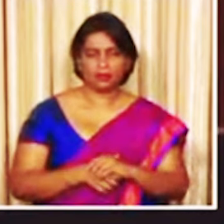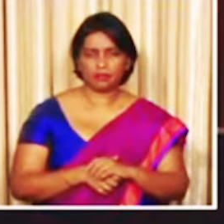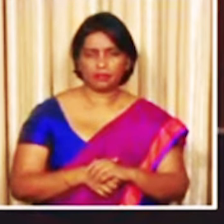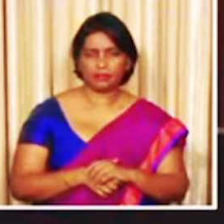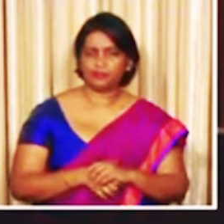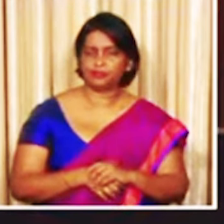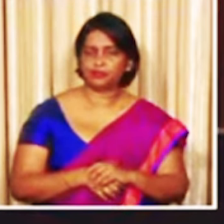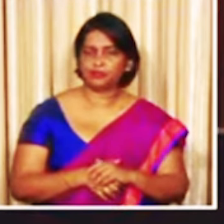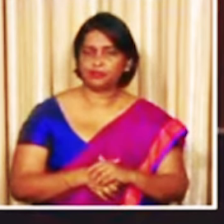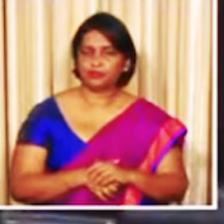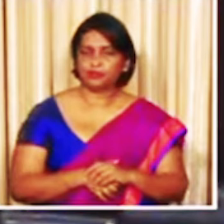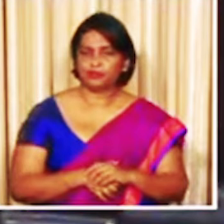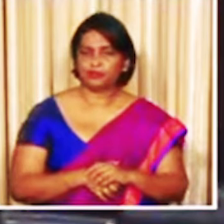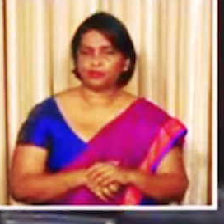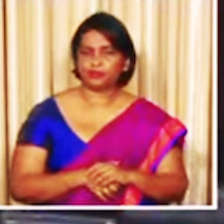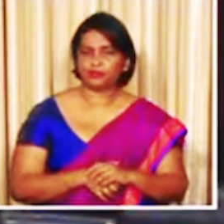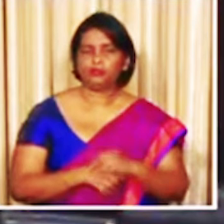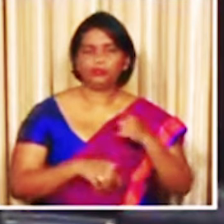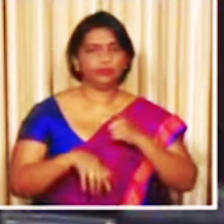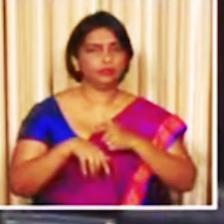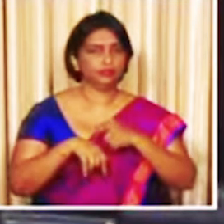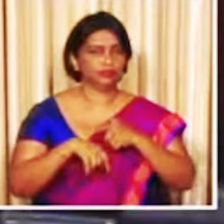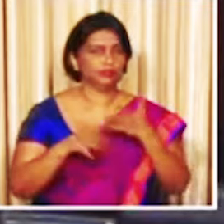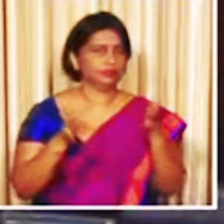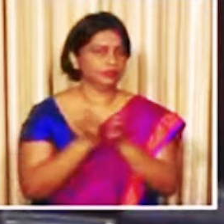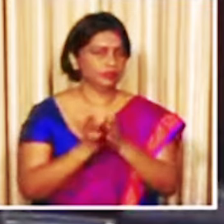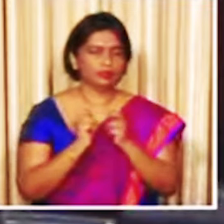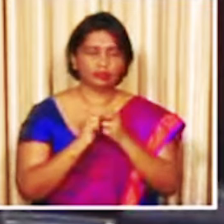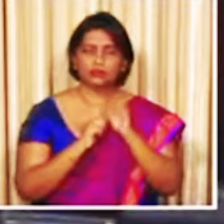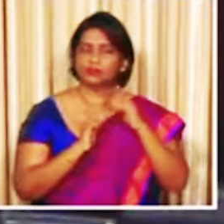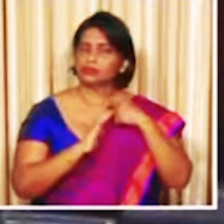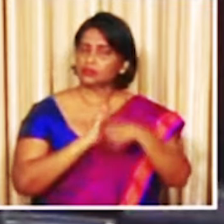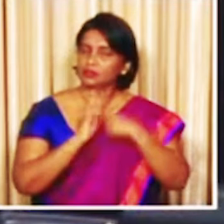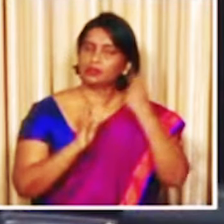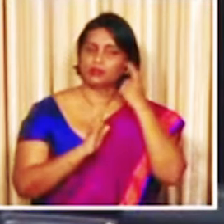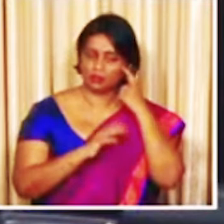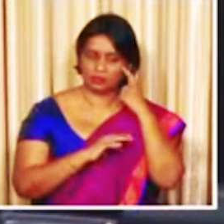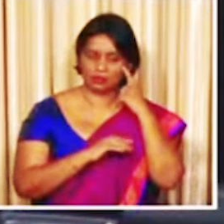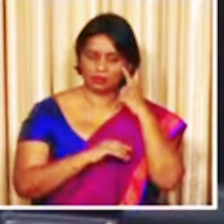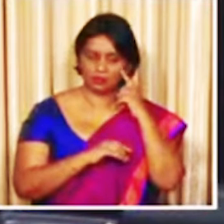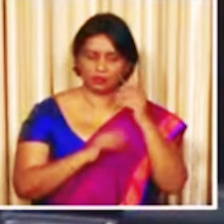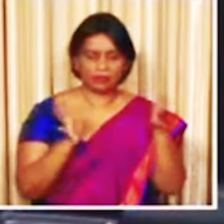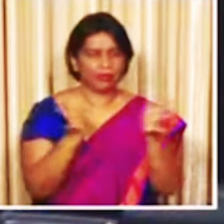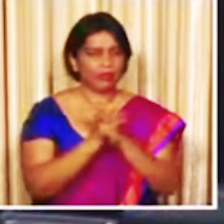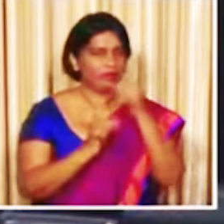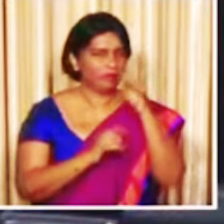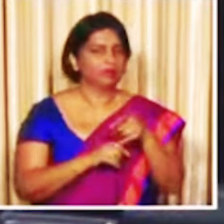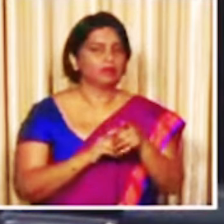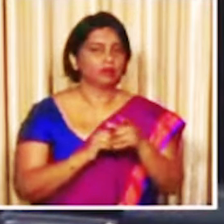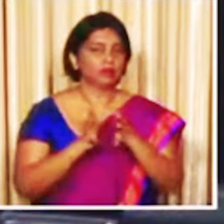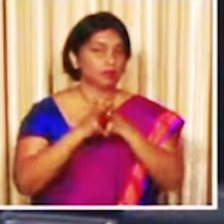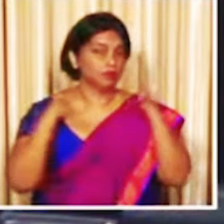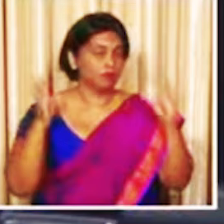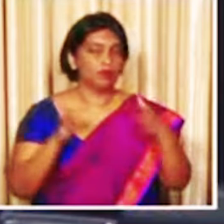ඉවර කරන්න. මේ මේ ඉඩකඩ පිළිබඳව ප්‍රශ්නය ගරු සභාපති මුළු රටම දන්නවා. මේක ඉඩකඩ නැතුව මේක ඕව ක්‍රවුඩ් වෙලා